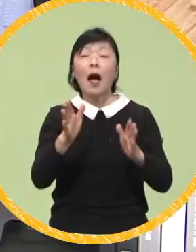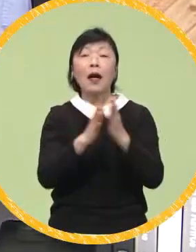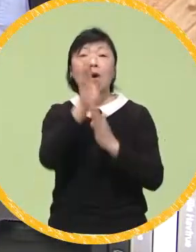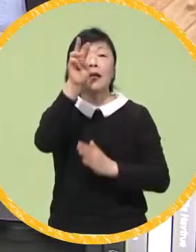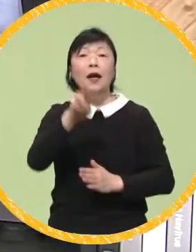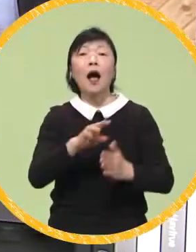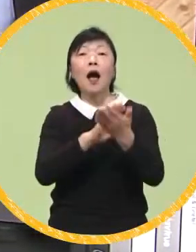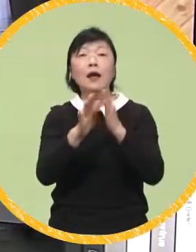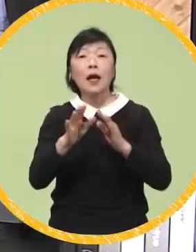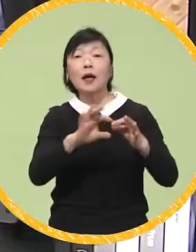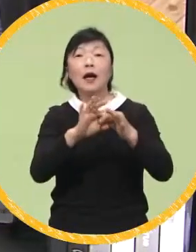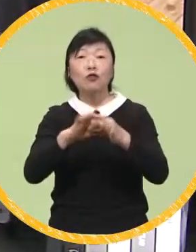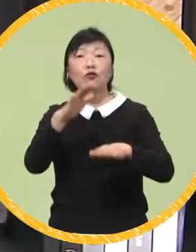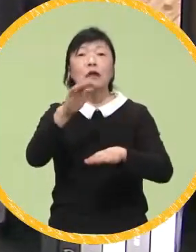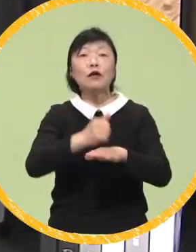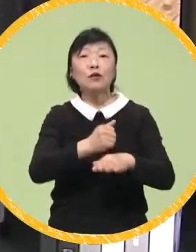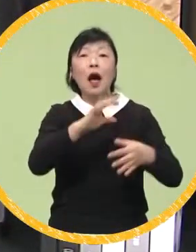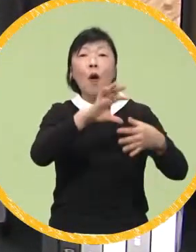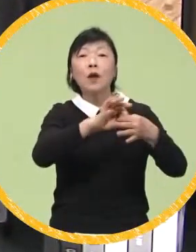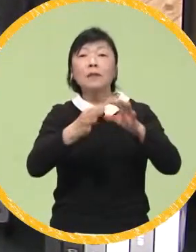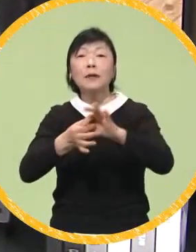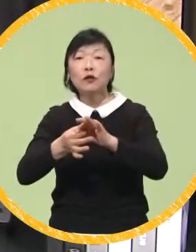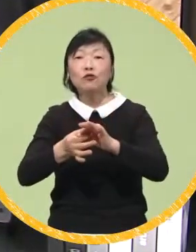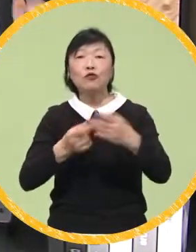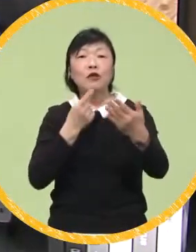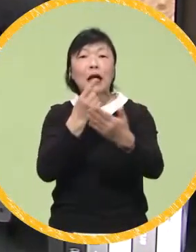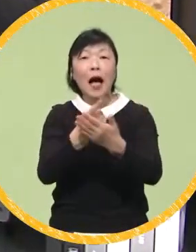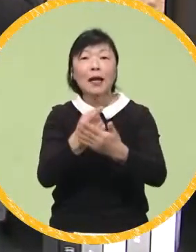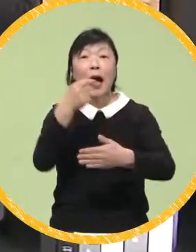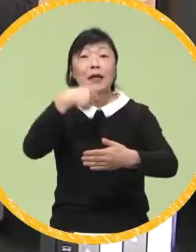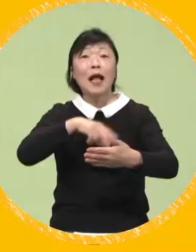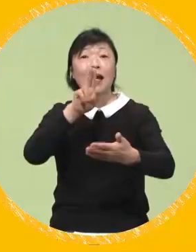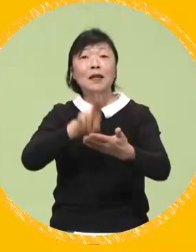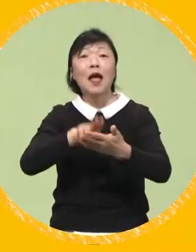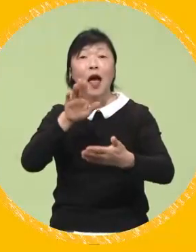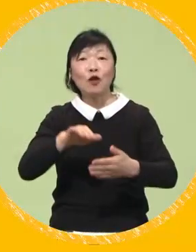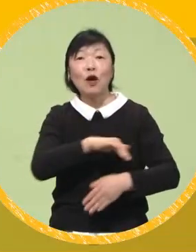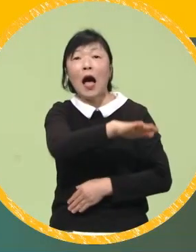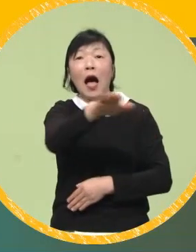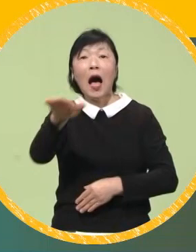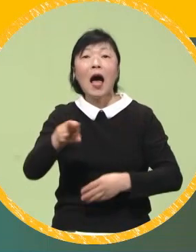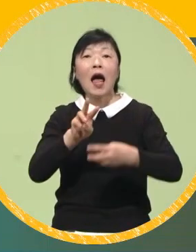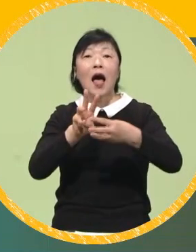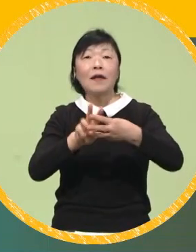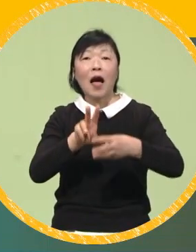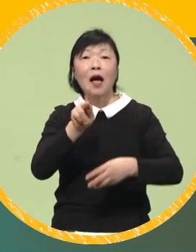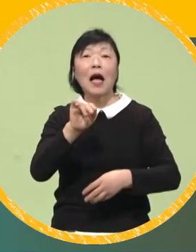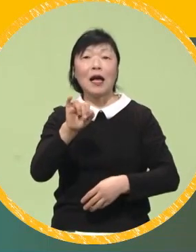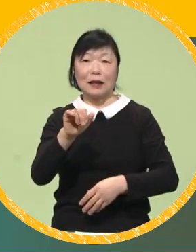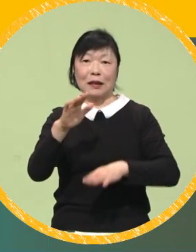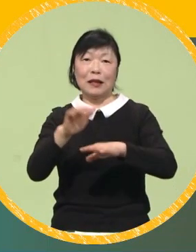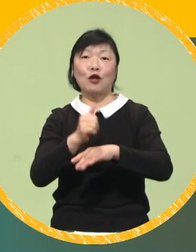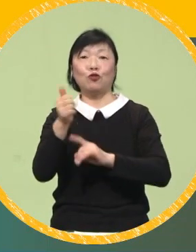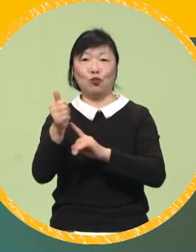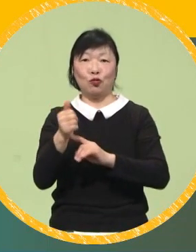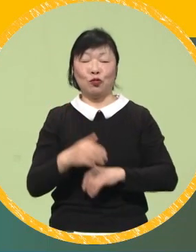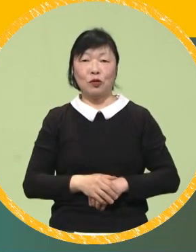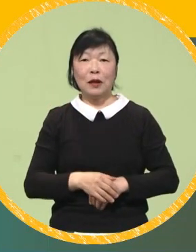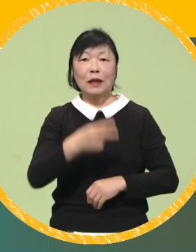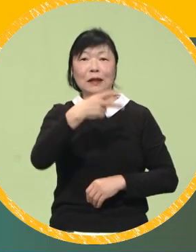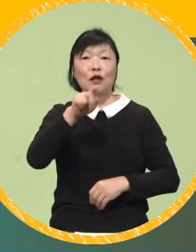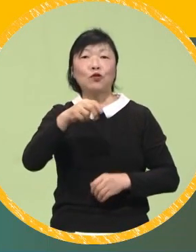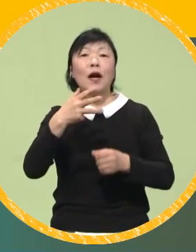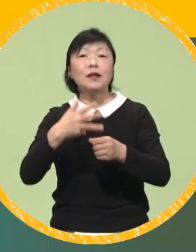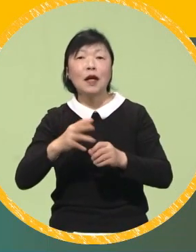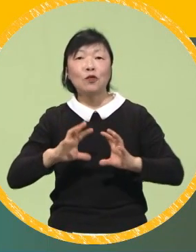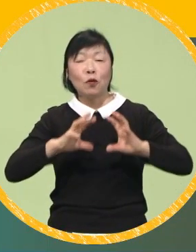県にゆかりのある選手がオリンピックにね内定しているんですよね原田甲斐先週なんですが原田選手は2018